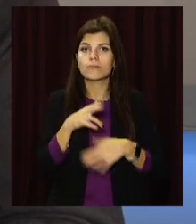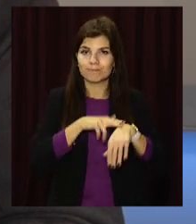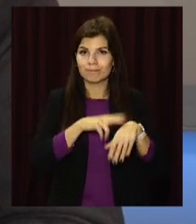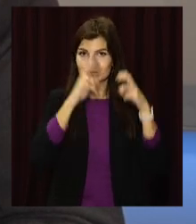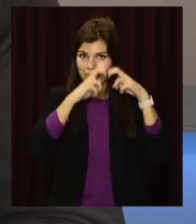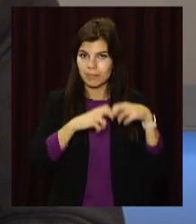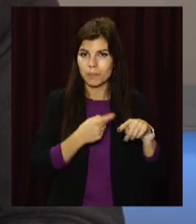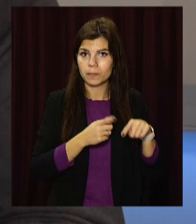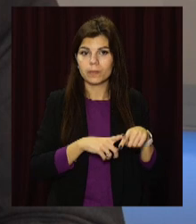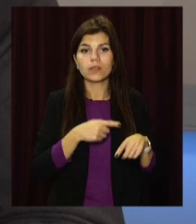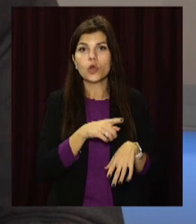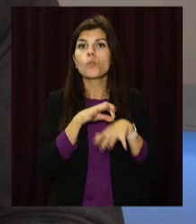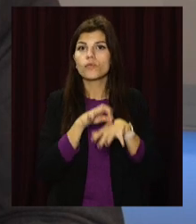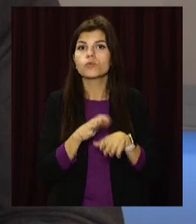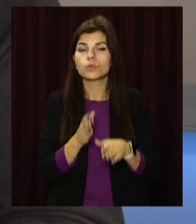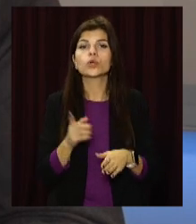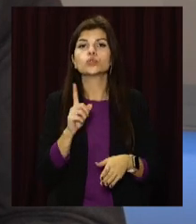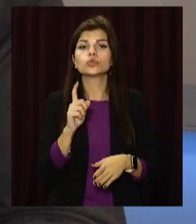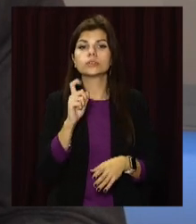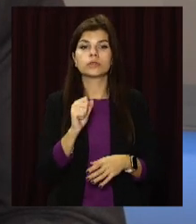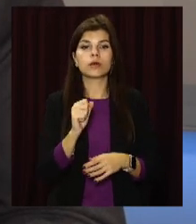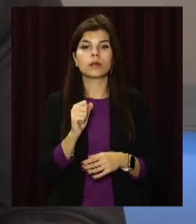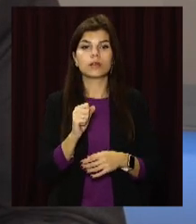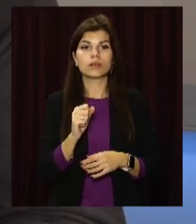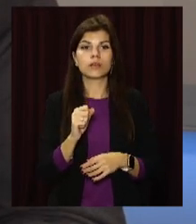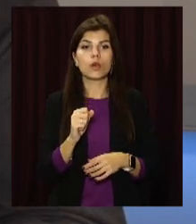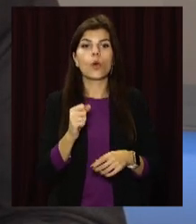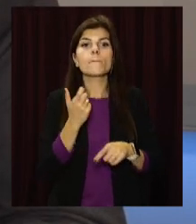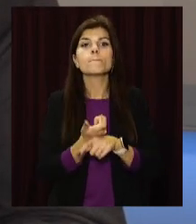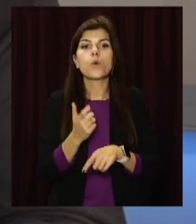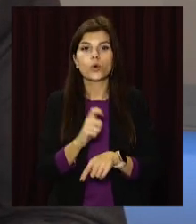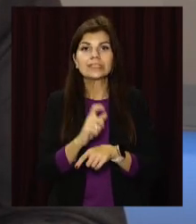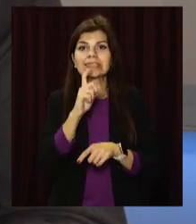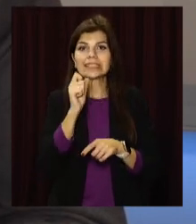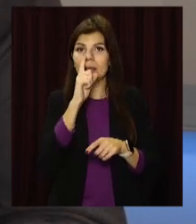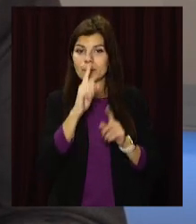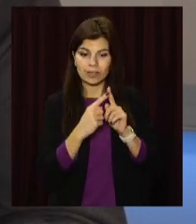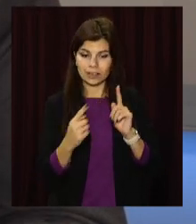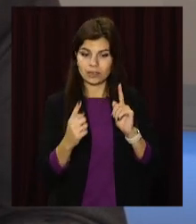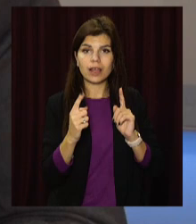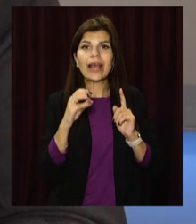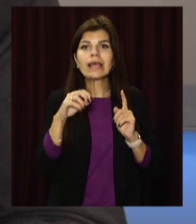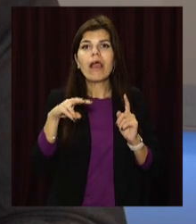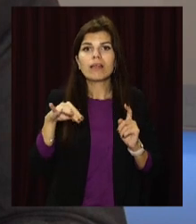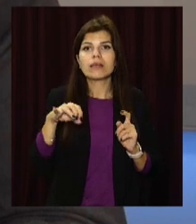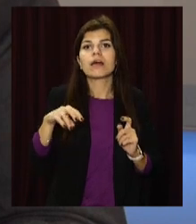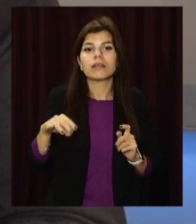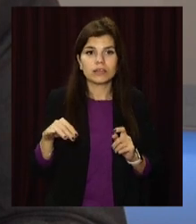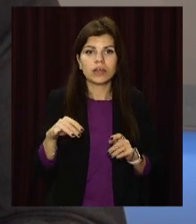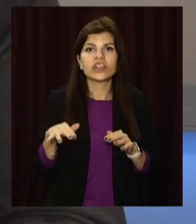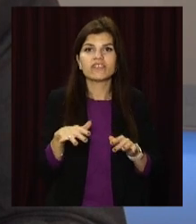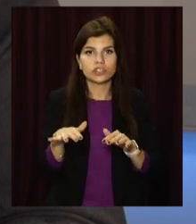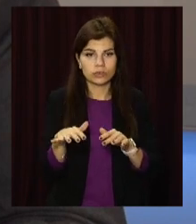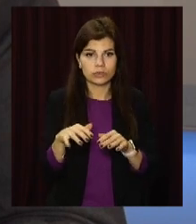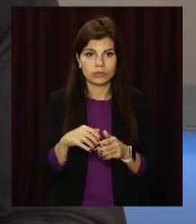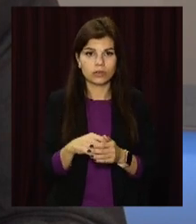объективно, и оно было проведено. Потому что за больше чем за месяц следствие еле-еле-еле движется.